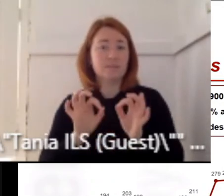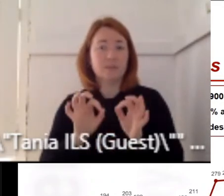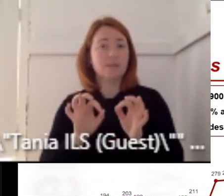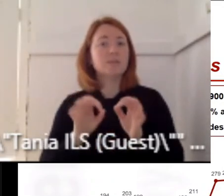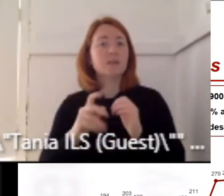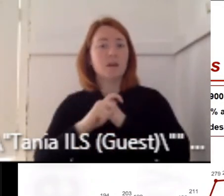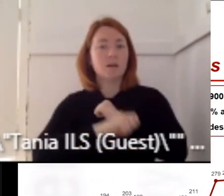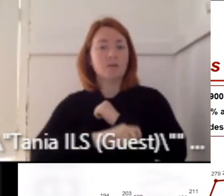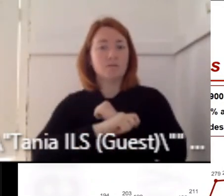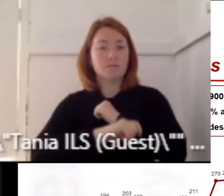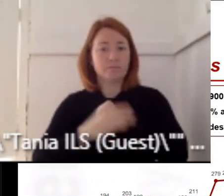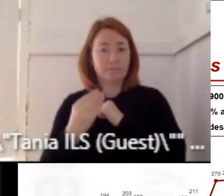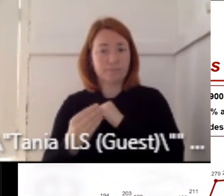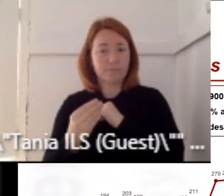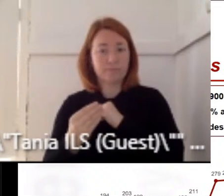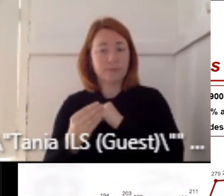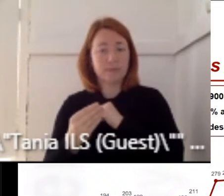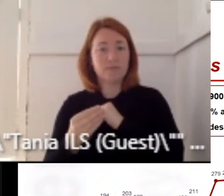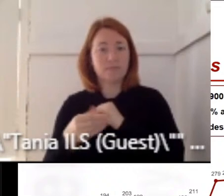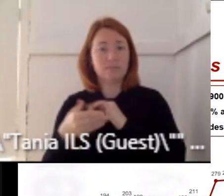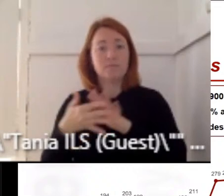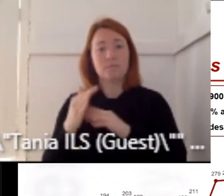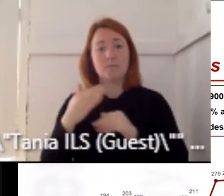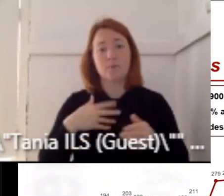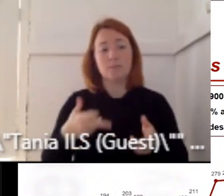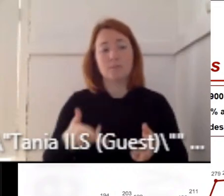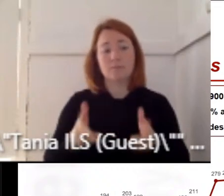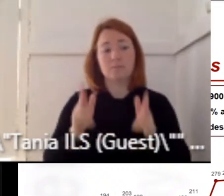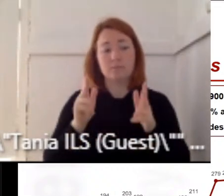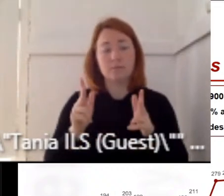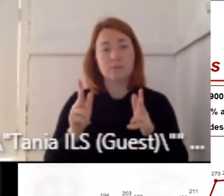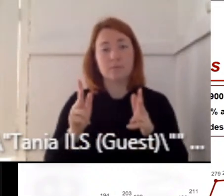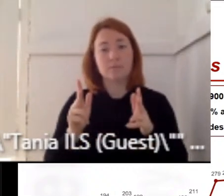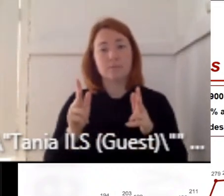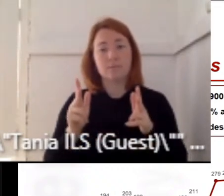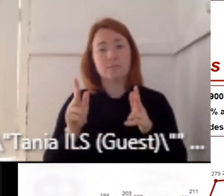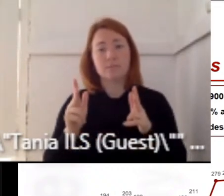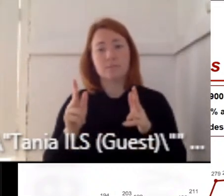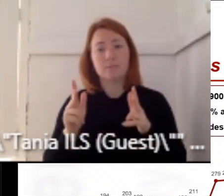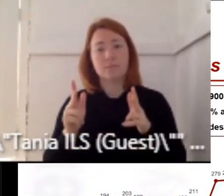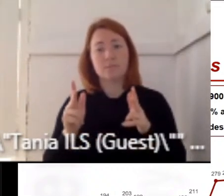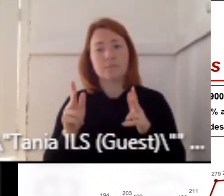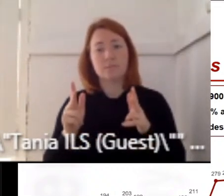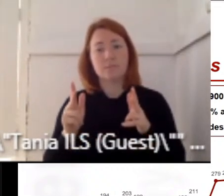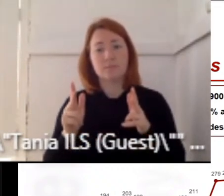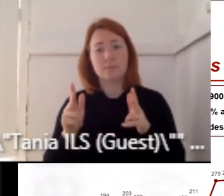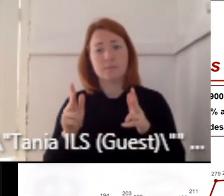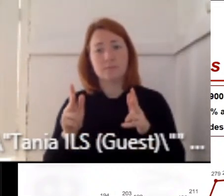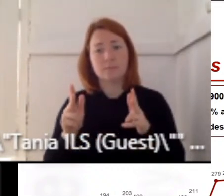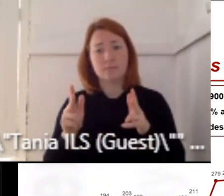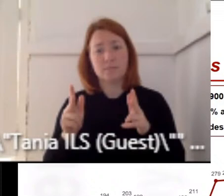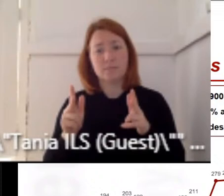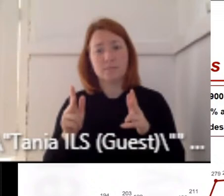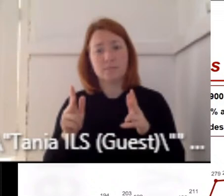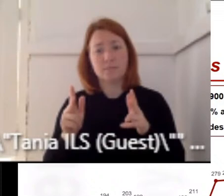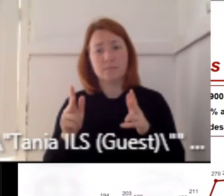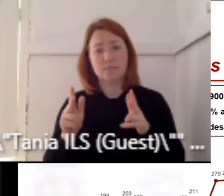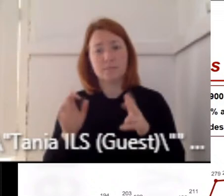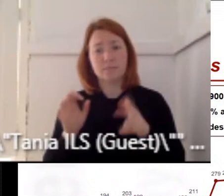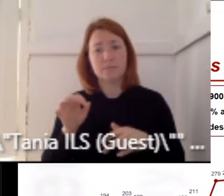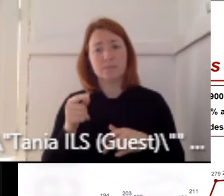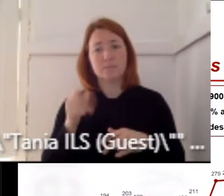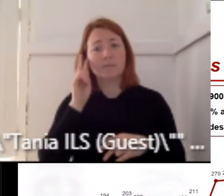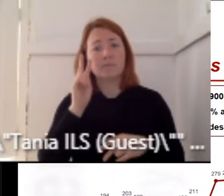estratègic, no? Perquè precisament permetia per la seva doncs, situació, de ser, per la seva naturalesa, de ser un